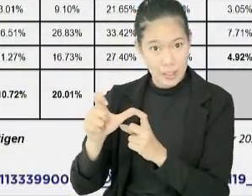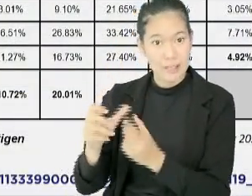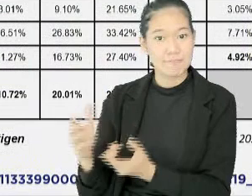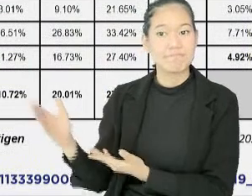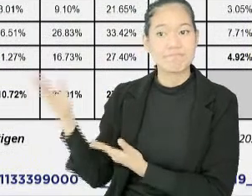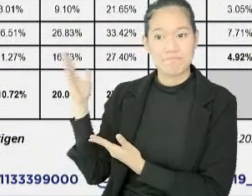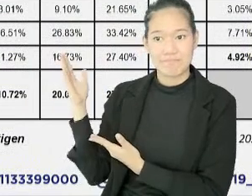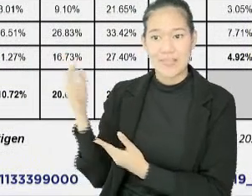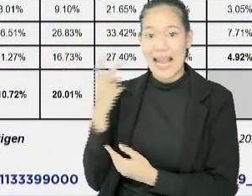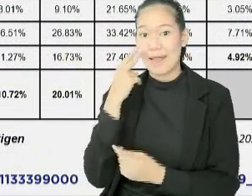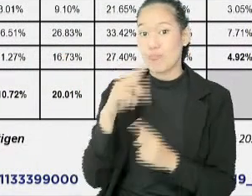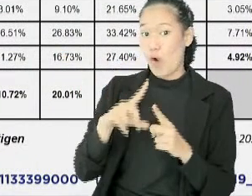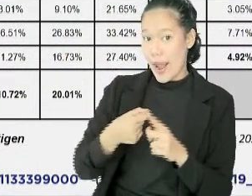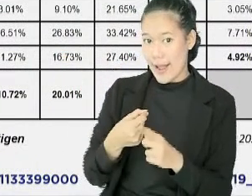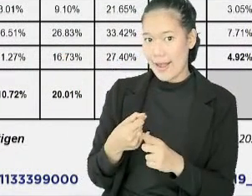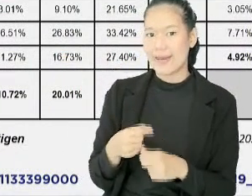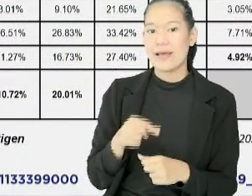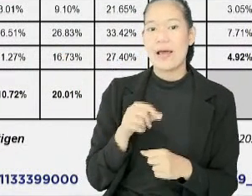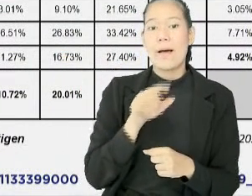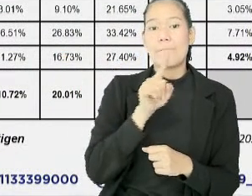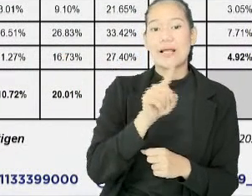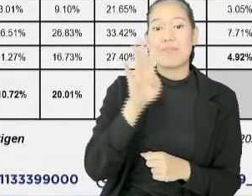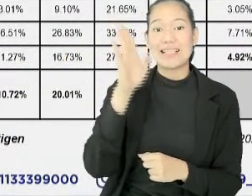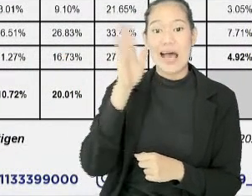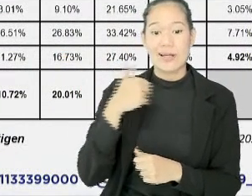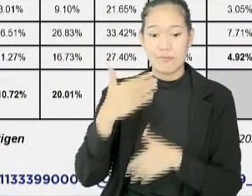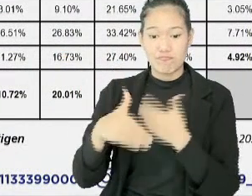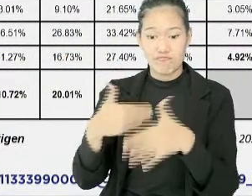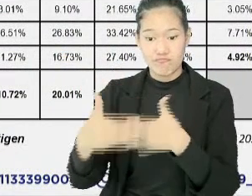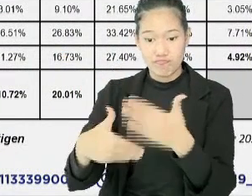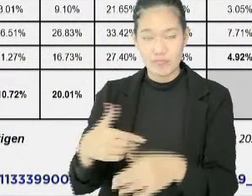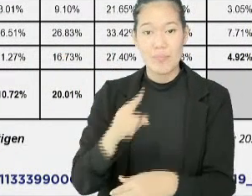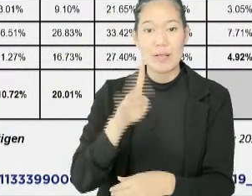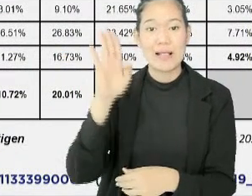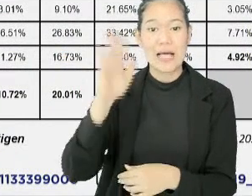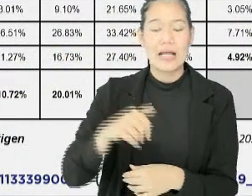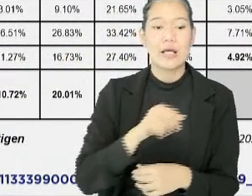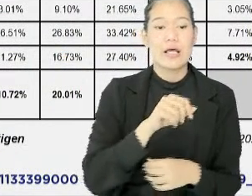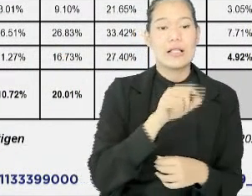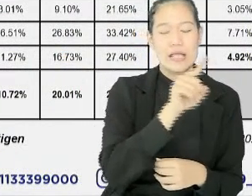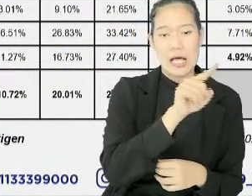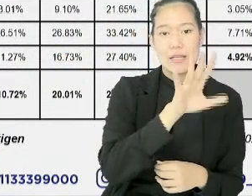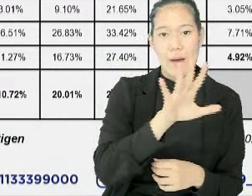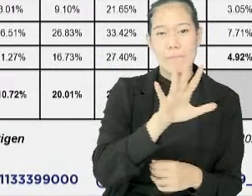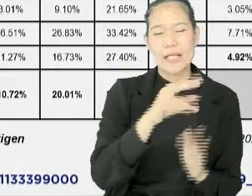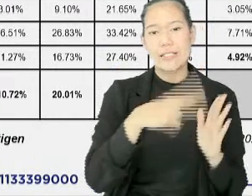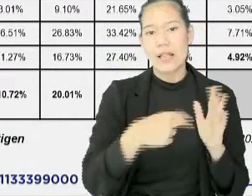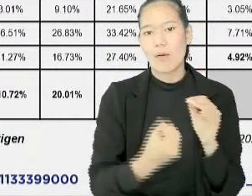kita lihat nyangka bulanan jadi selama 14 Hari berjalan ini 14 Hari Raya